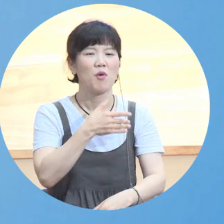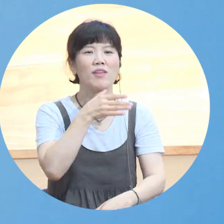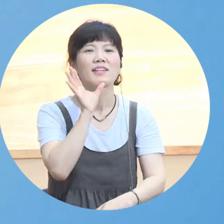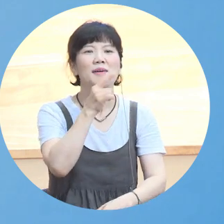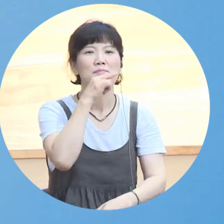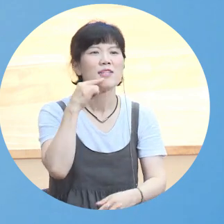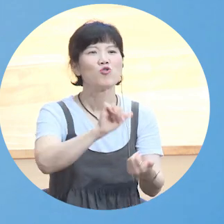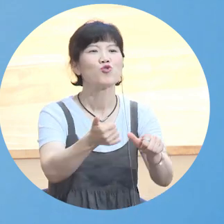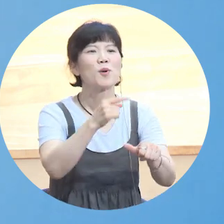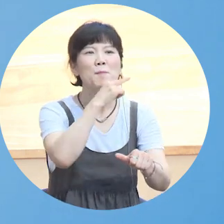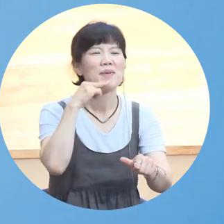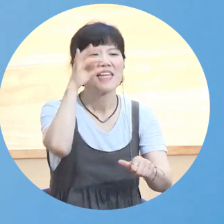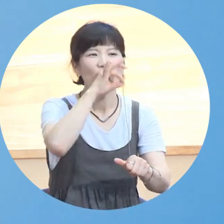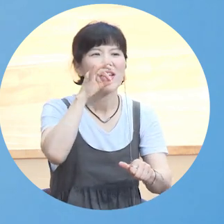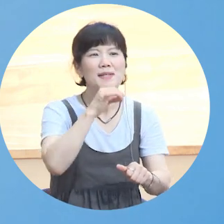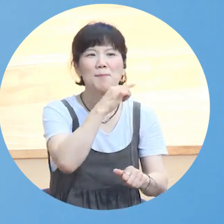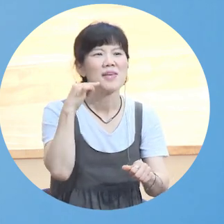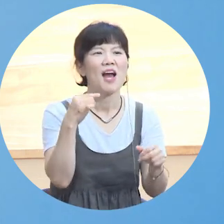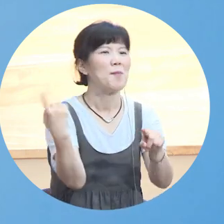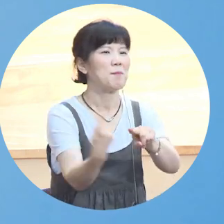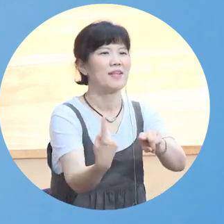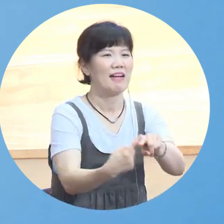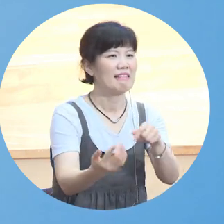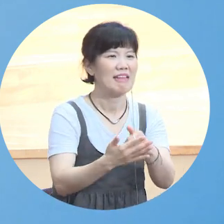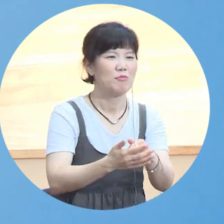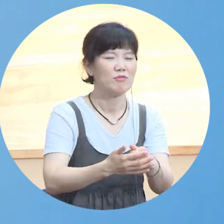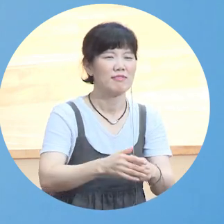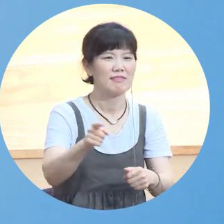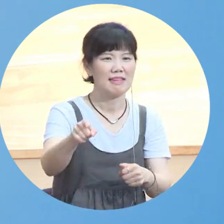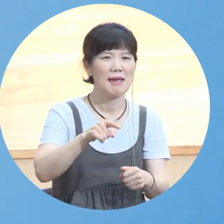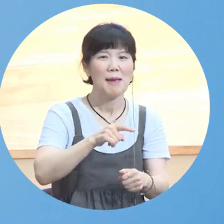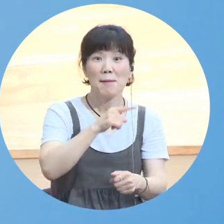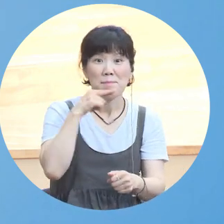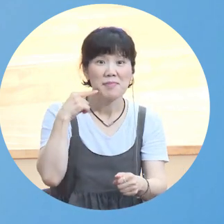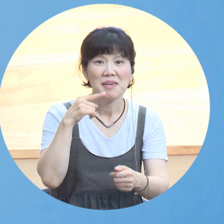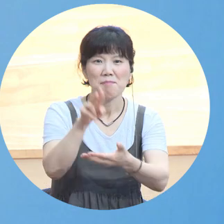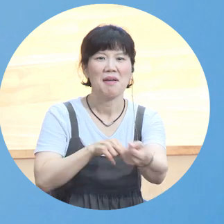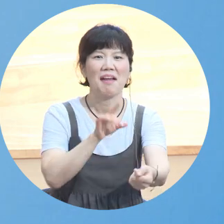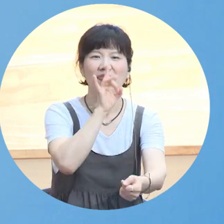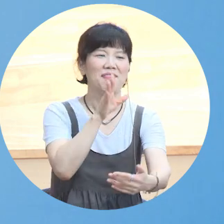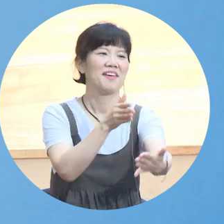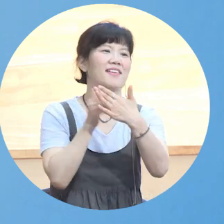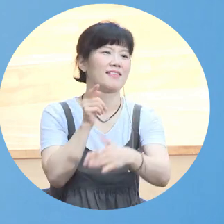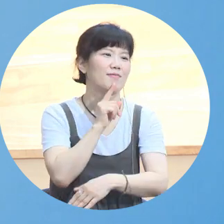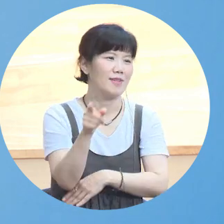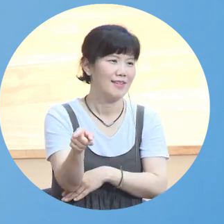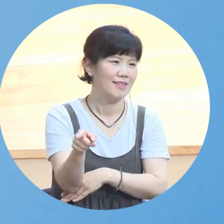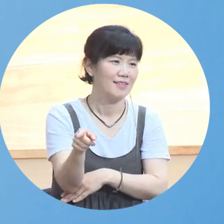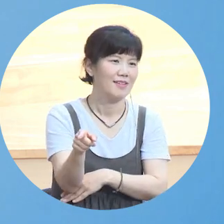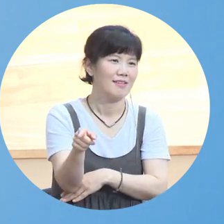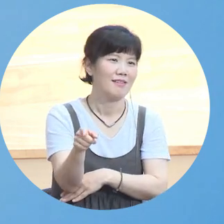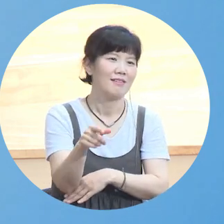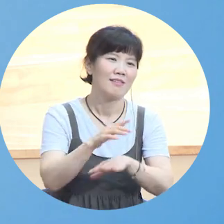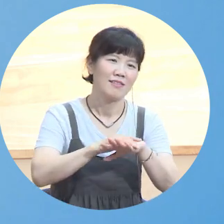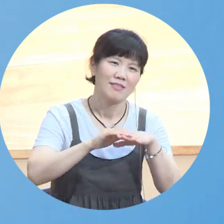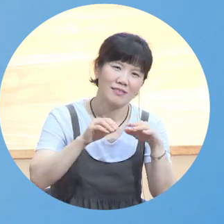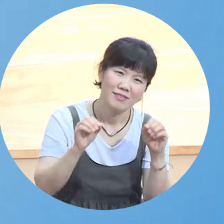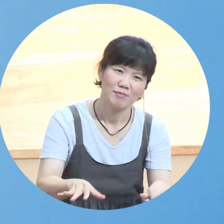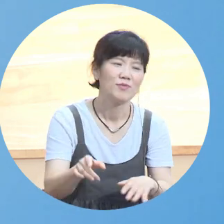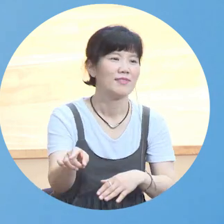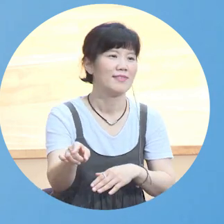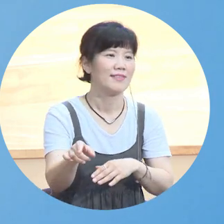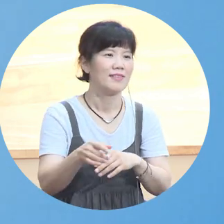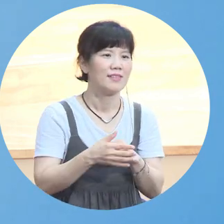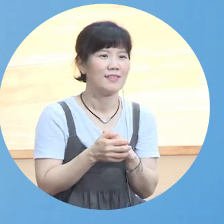똑같다 껄 주가도 그래가지고 매여 를 거절당하는 거에요 참으로 험 하죠 자 그러면